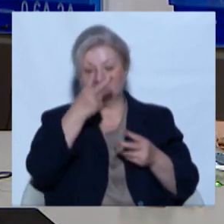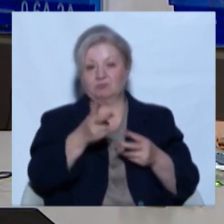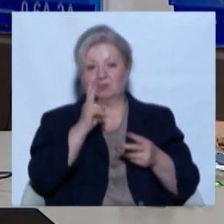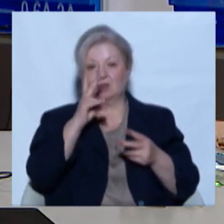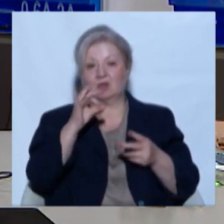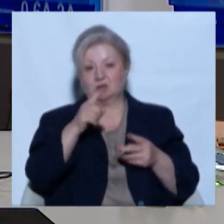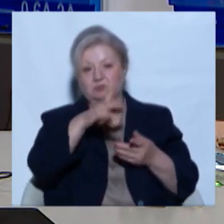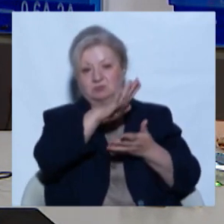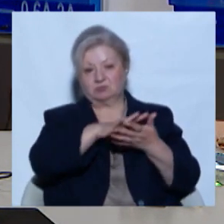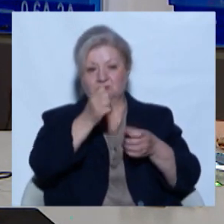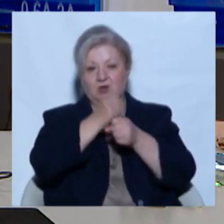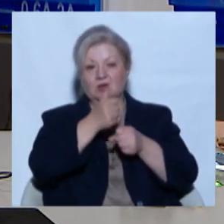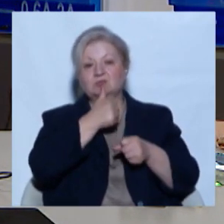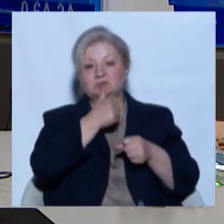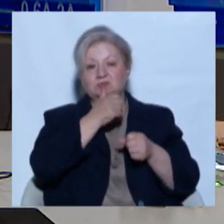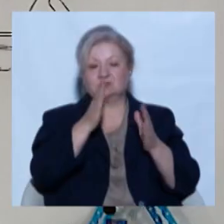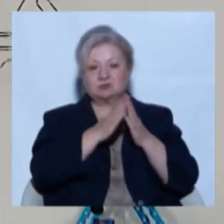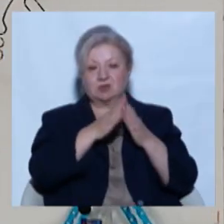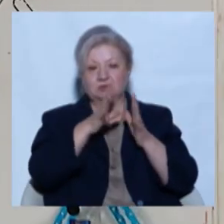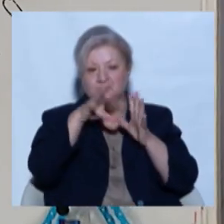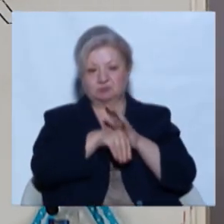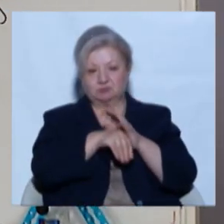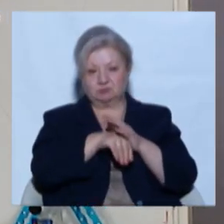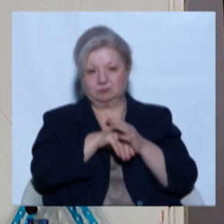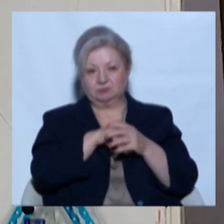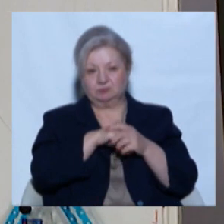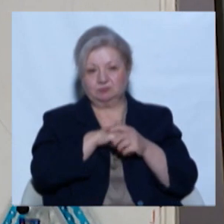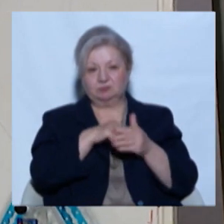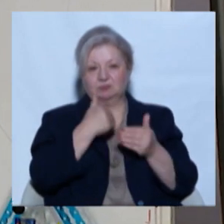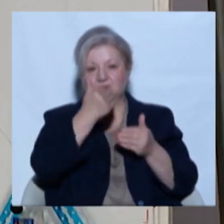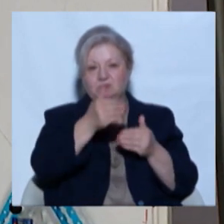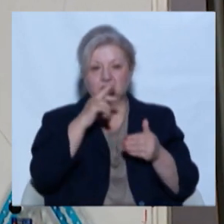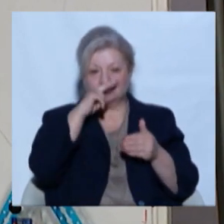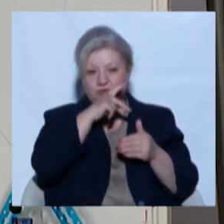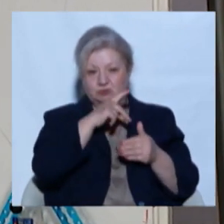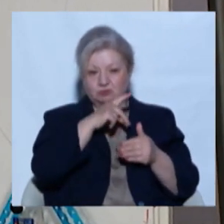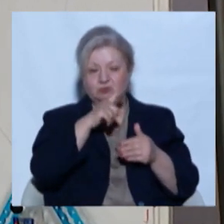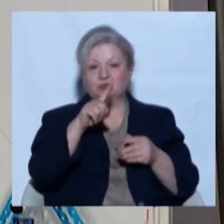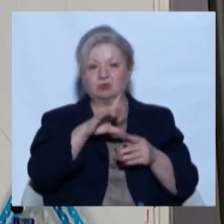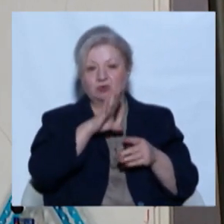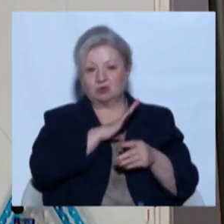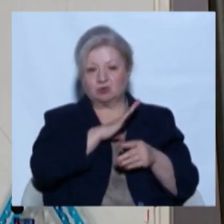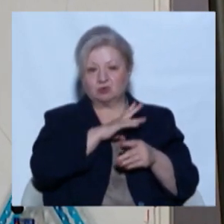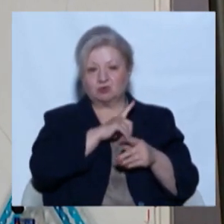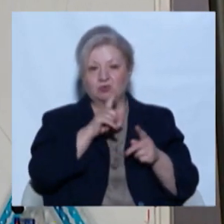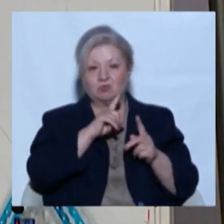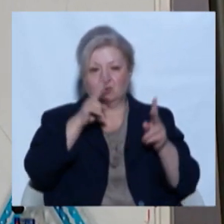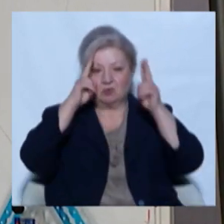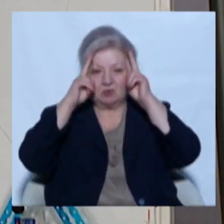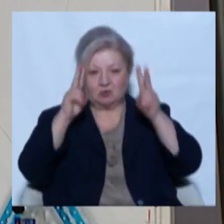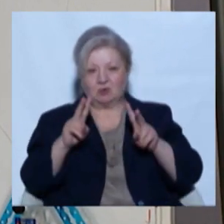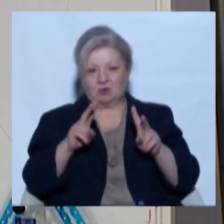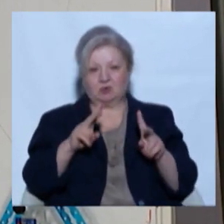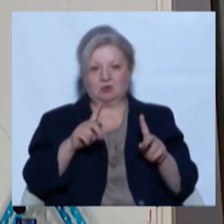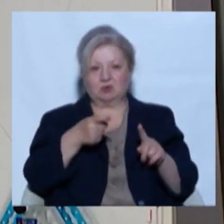შემოთავაზებისათვის. როგორც ნახეთ, კესომ ჩაატარა ასეთი ექსპერიმენტი სახლის პირობებში. მისი შეცდომა იყო